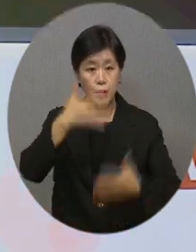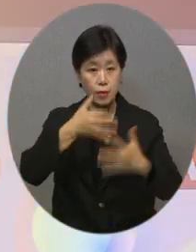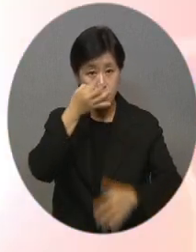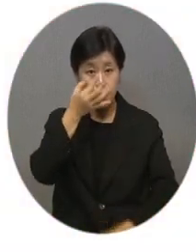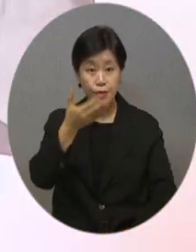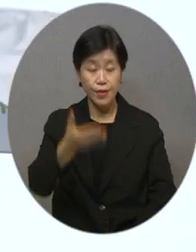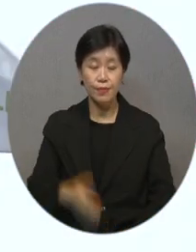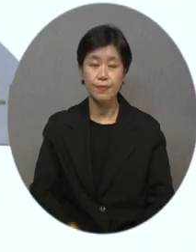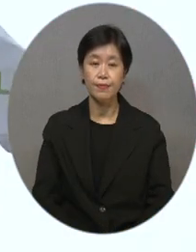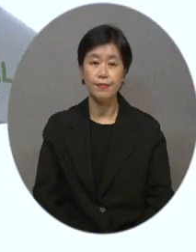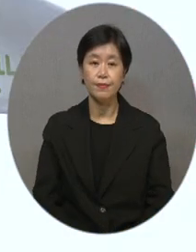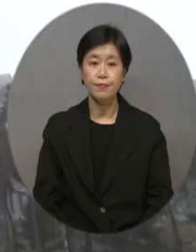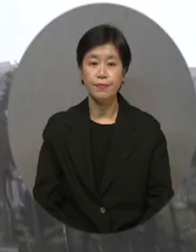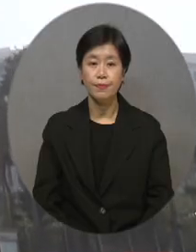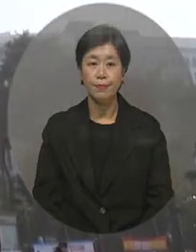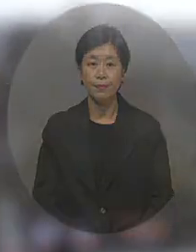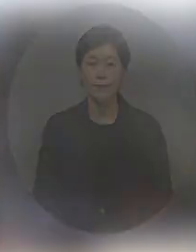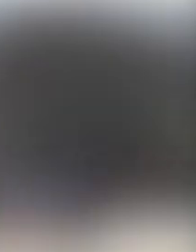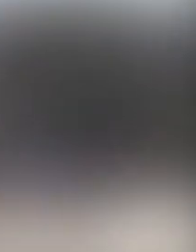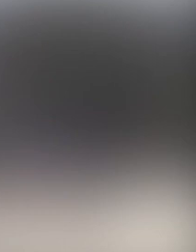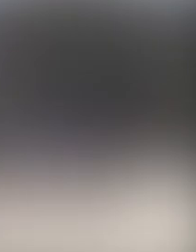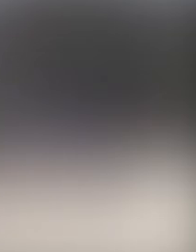확인하겠습니다.